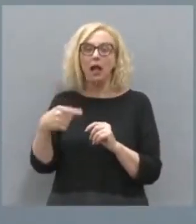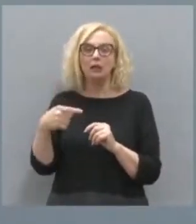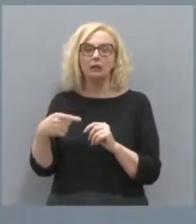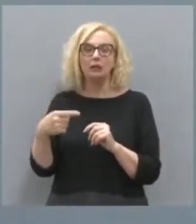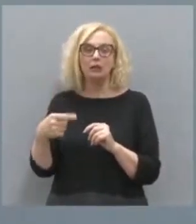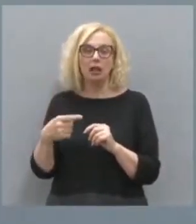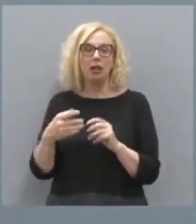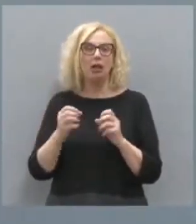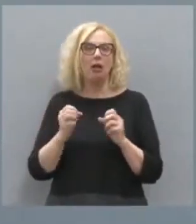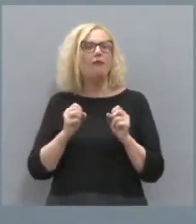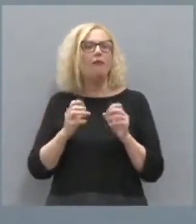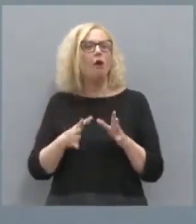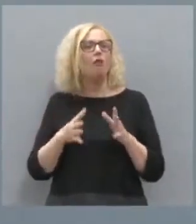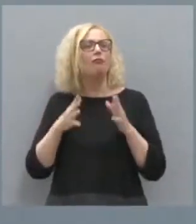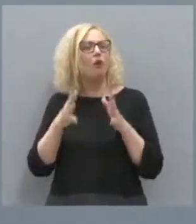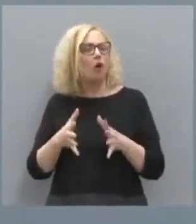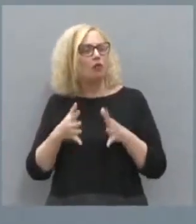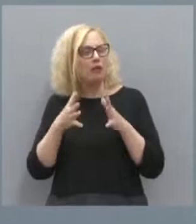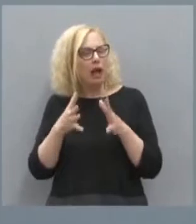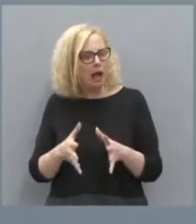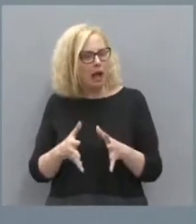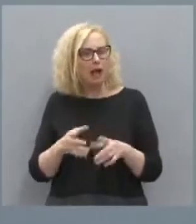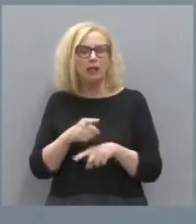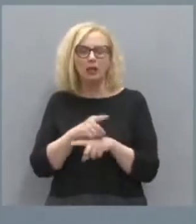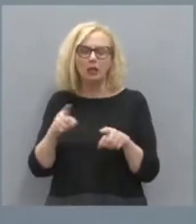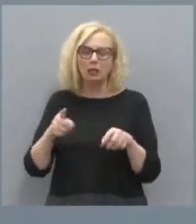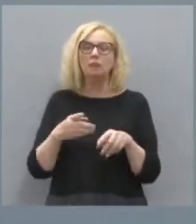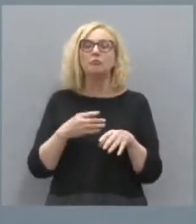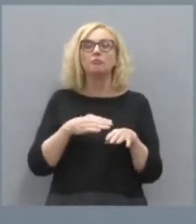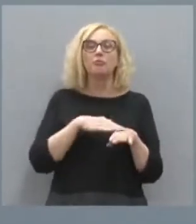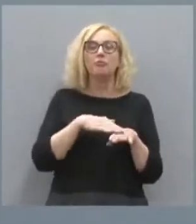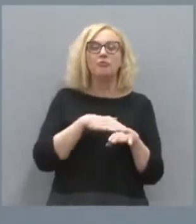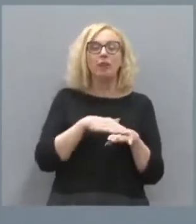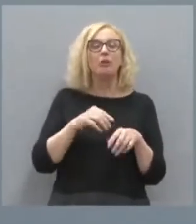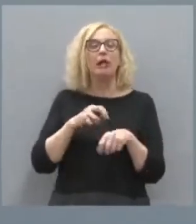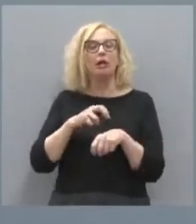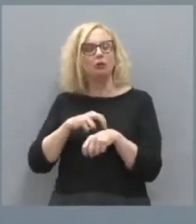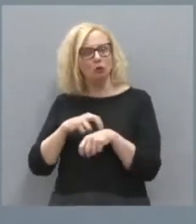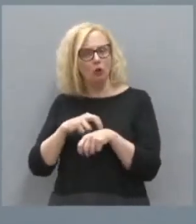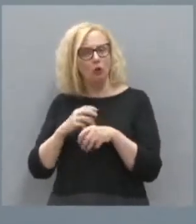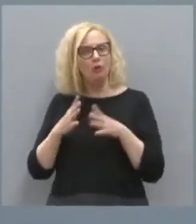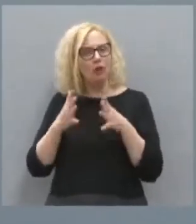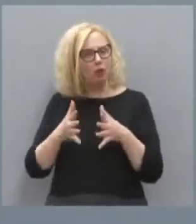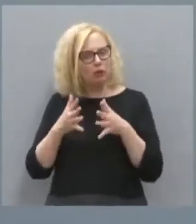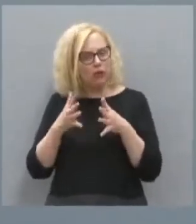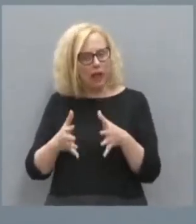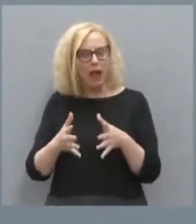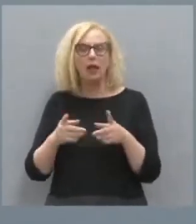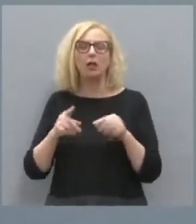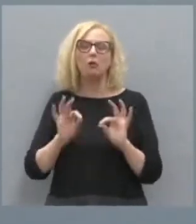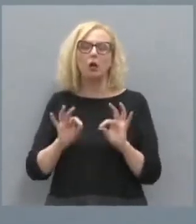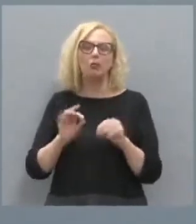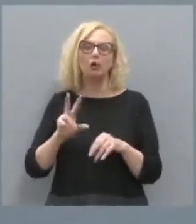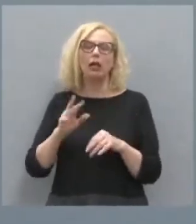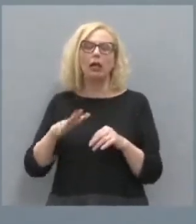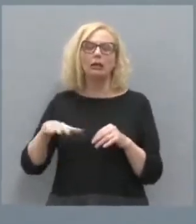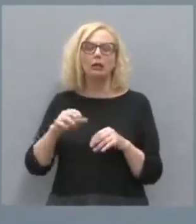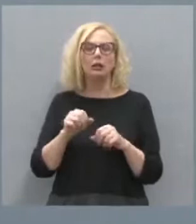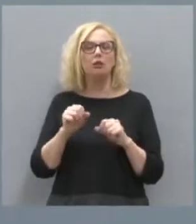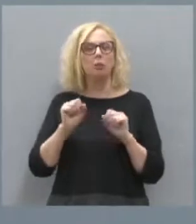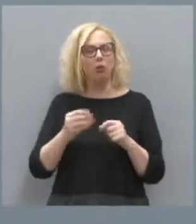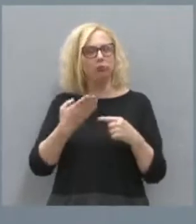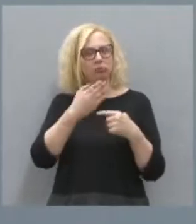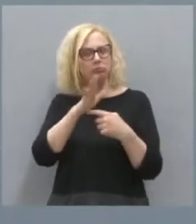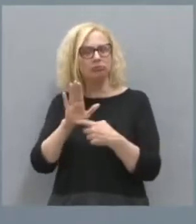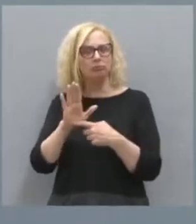volontari sia infermieri che medici e il trentino saprà dare una dimostrazione fondamentale in